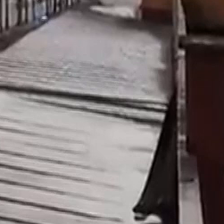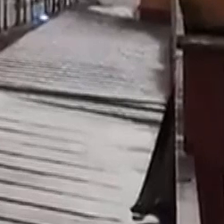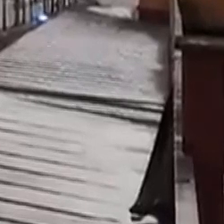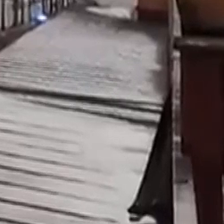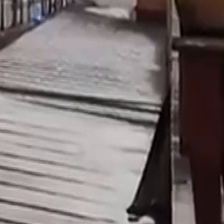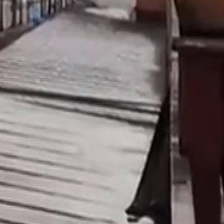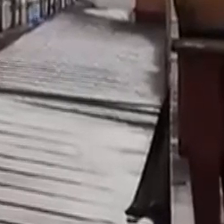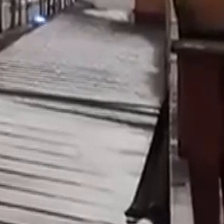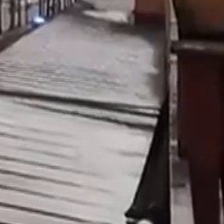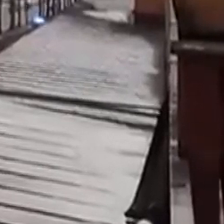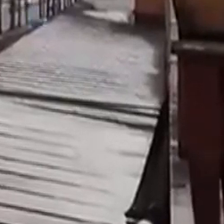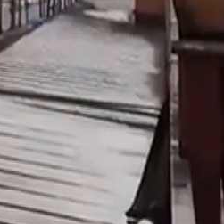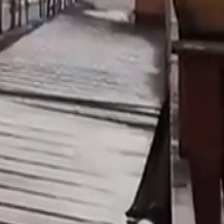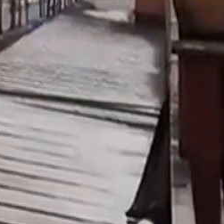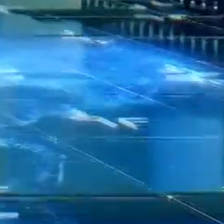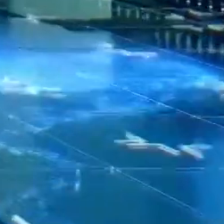материалам